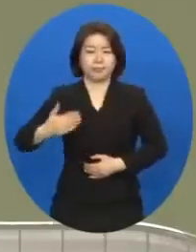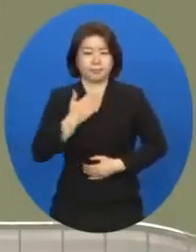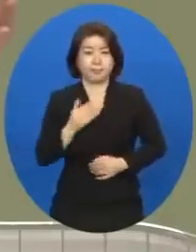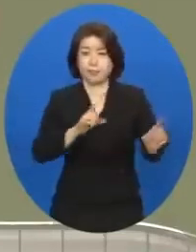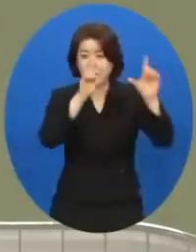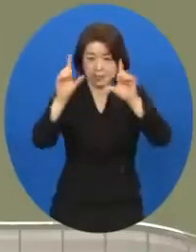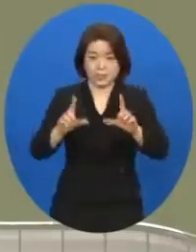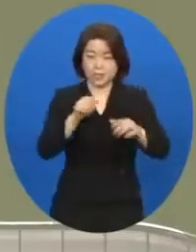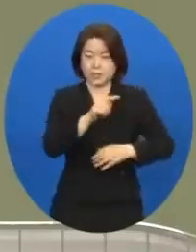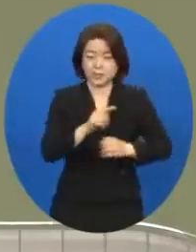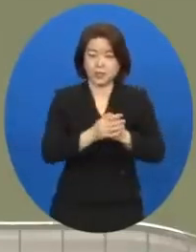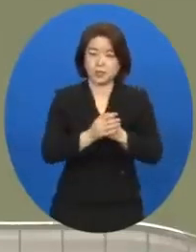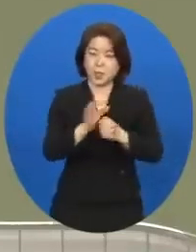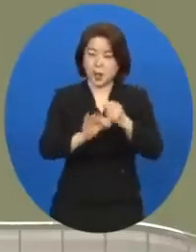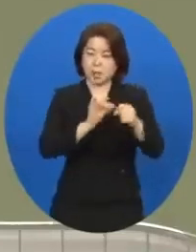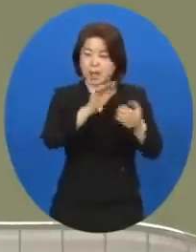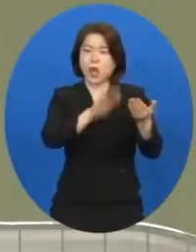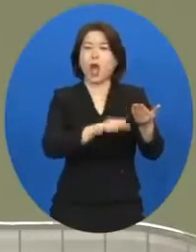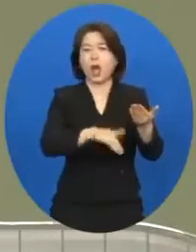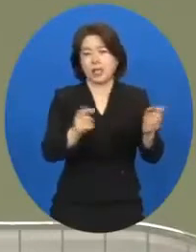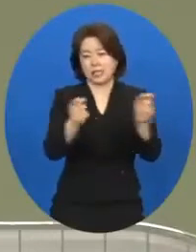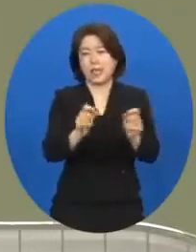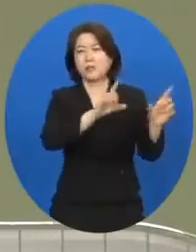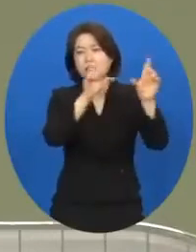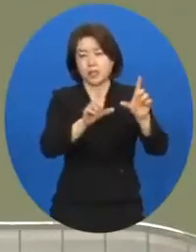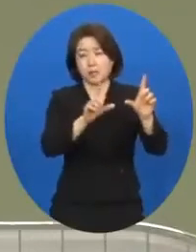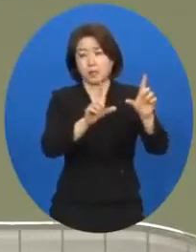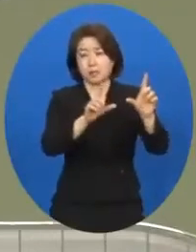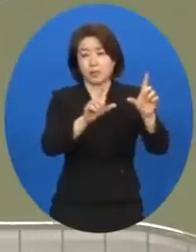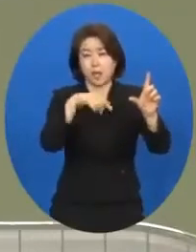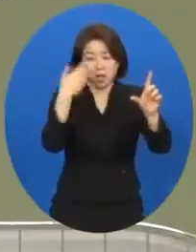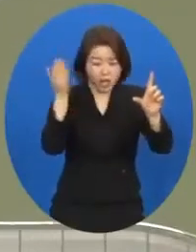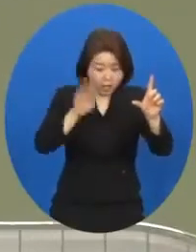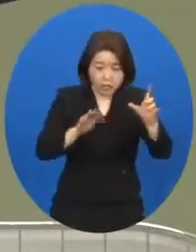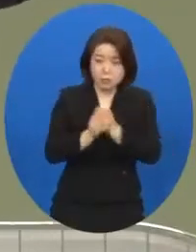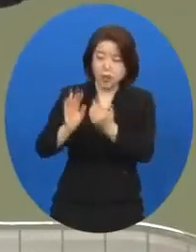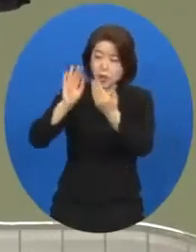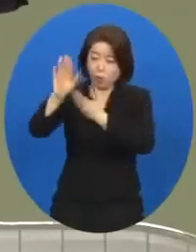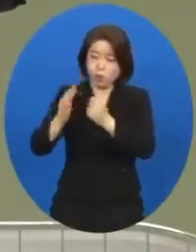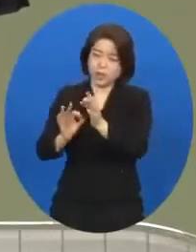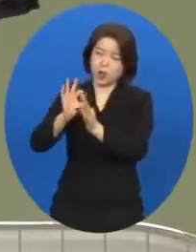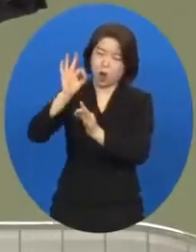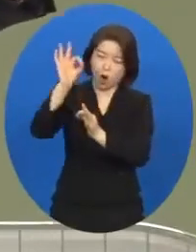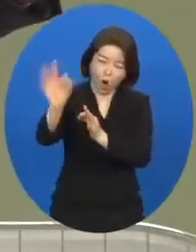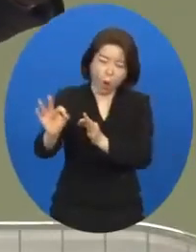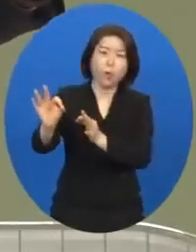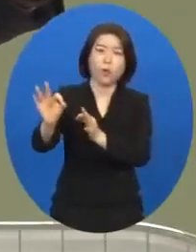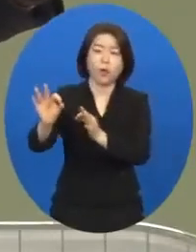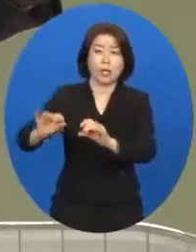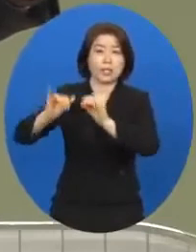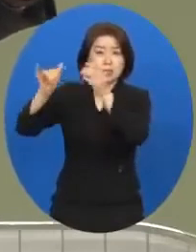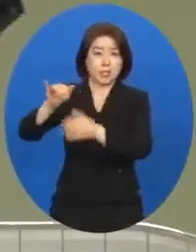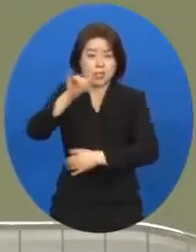것은 100년도 못 되는 짧은 생애지만 이제는 영원한 영생의 세상이 있다는